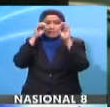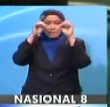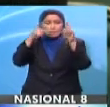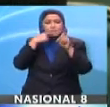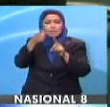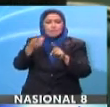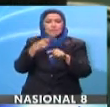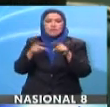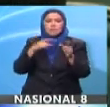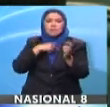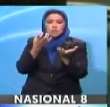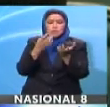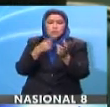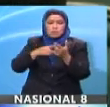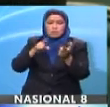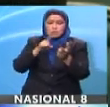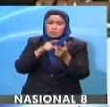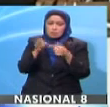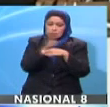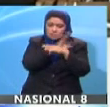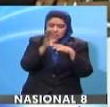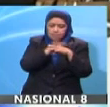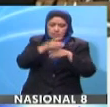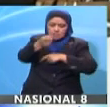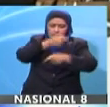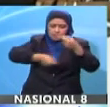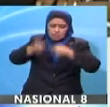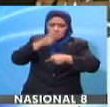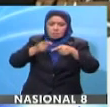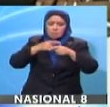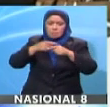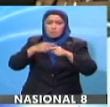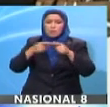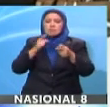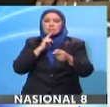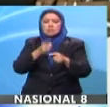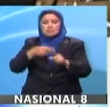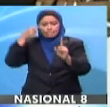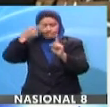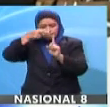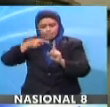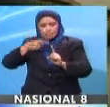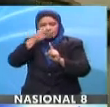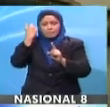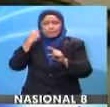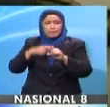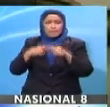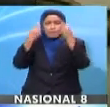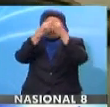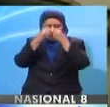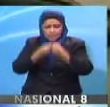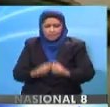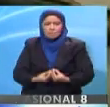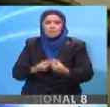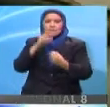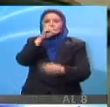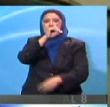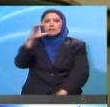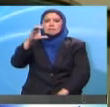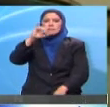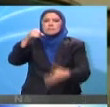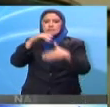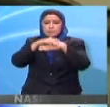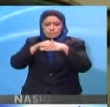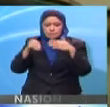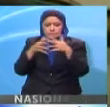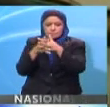dipacu lebih Kukuh kerana hasil urusan dagang sekitar 100 juta dolar Amerika sahaja selain daripada sokongan daripada pihak